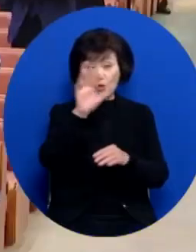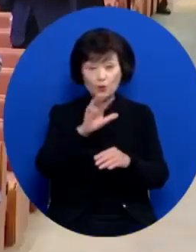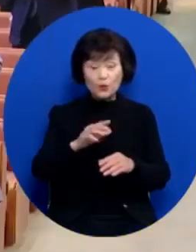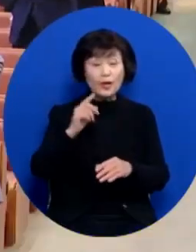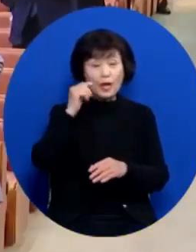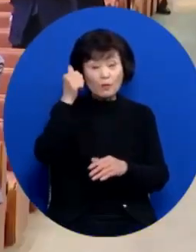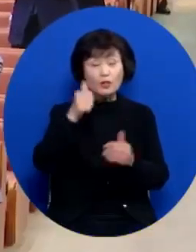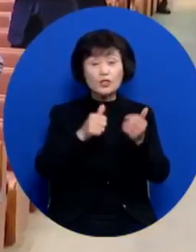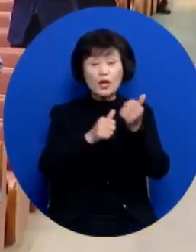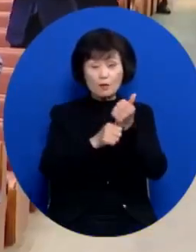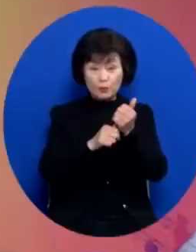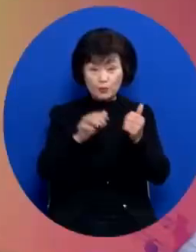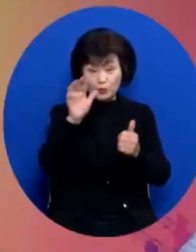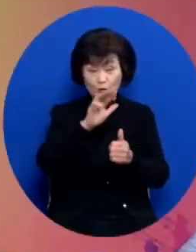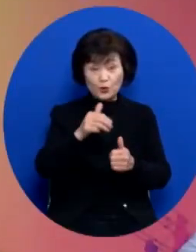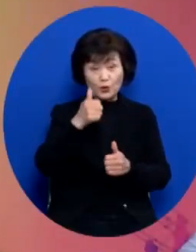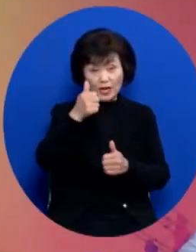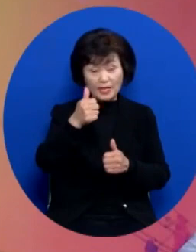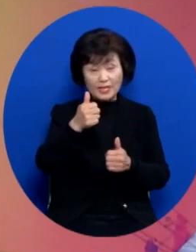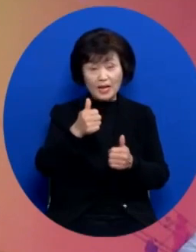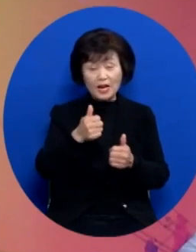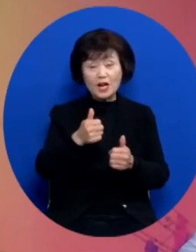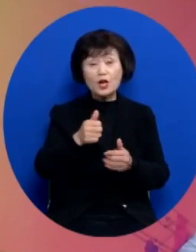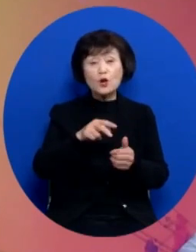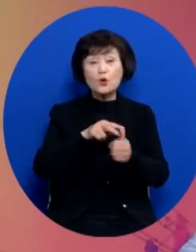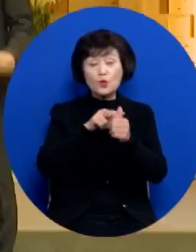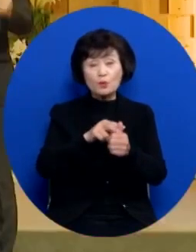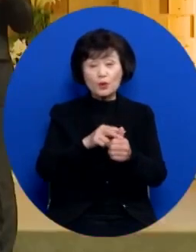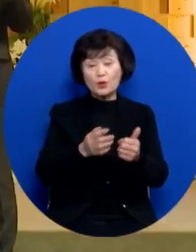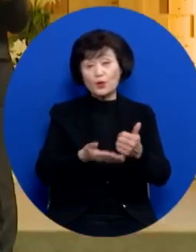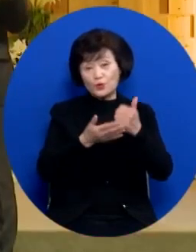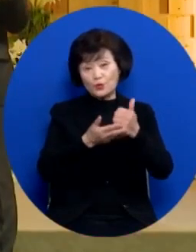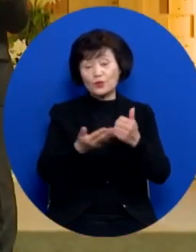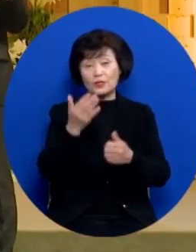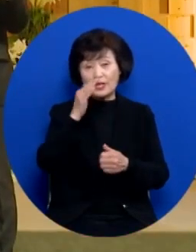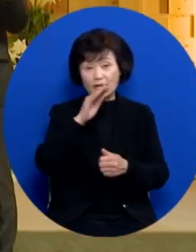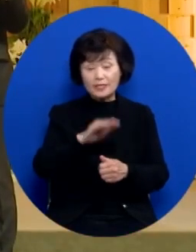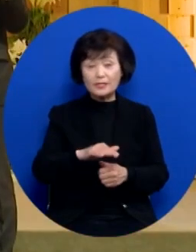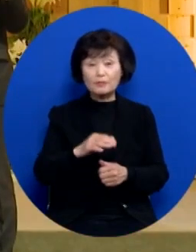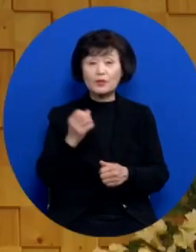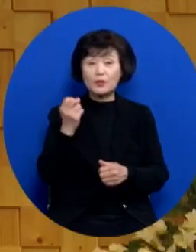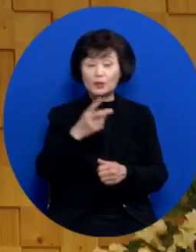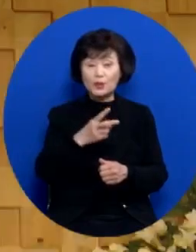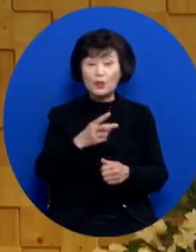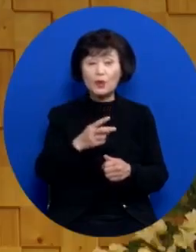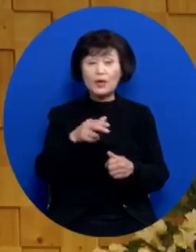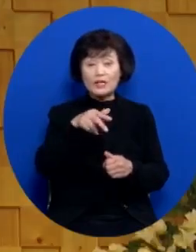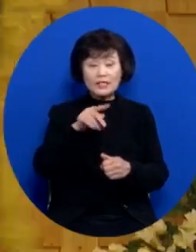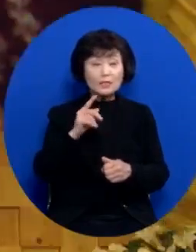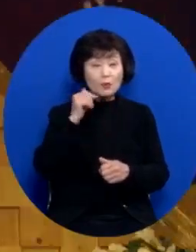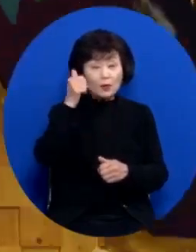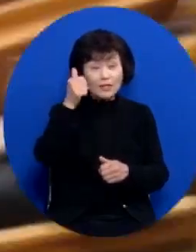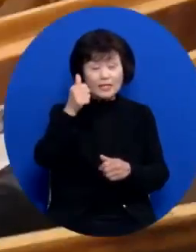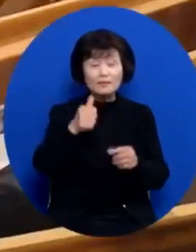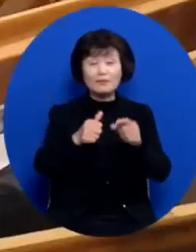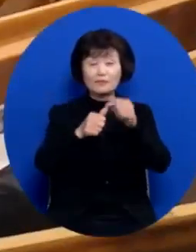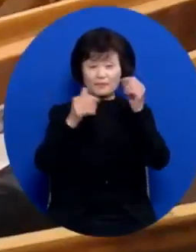목사 부총회장 후보로 추천했으며 울산노회 신임 노회장으로 내일교회 지광선 목사가 선출됐습니다.